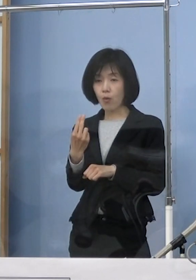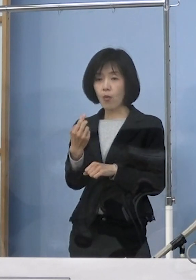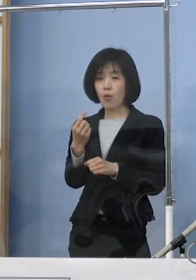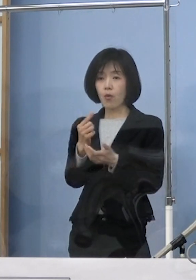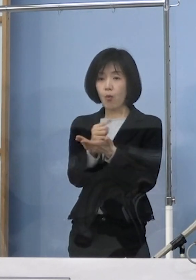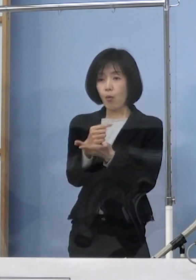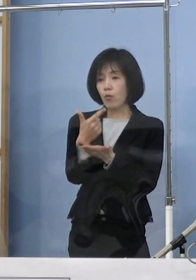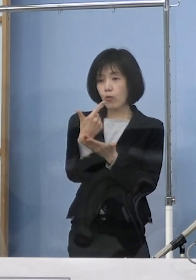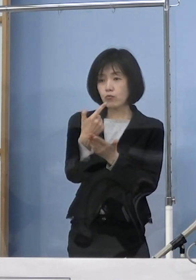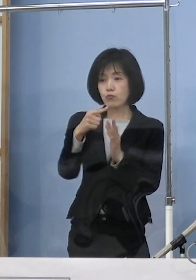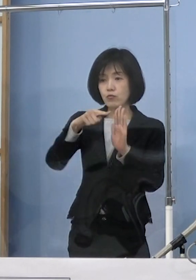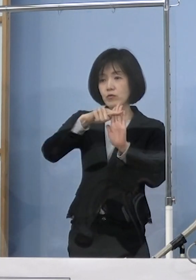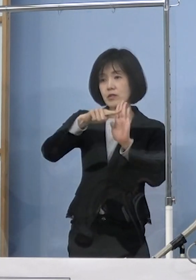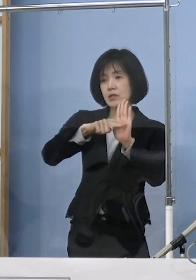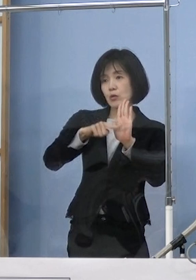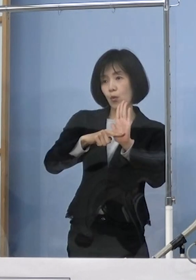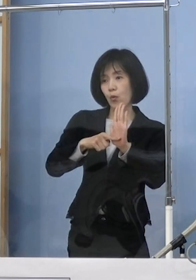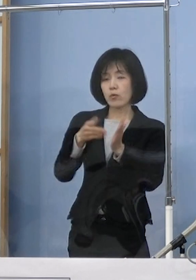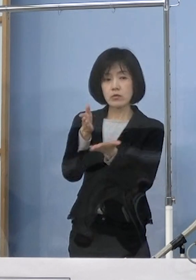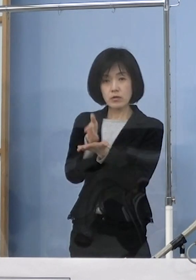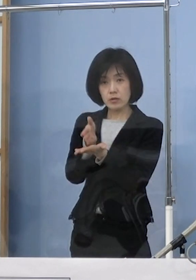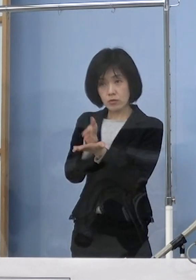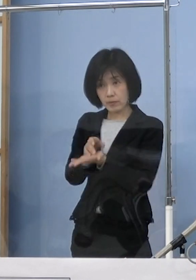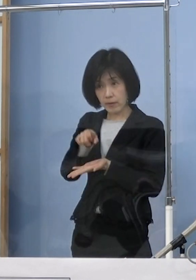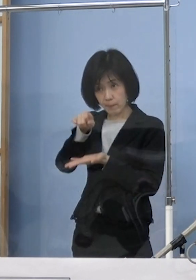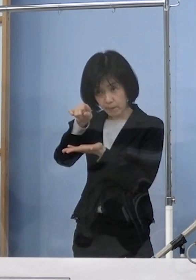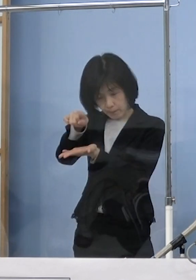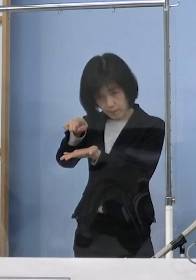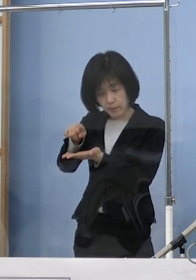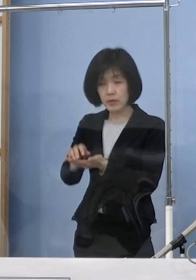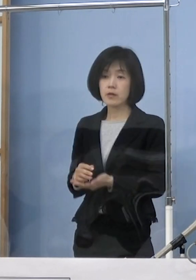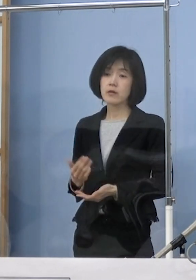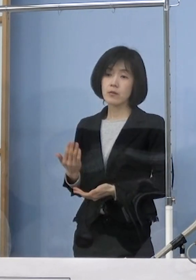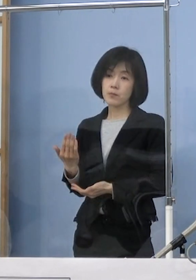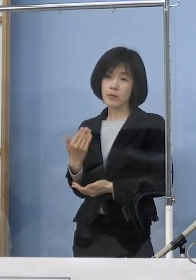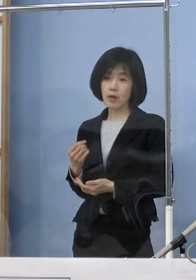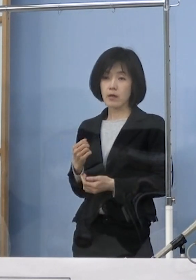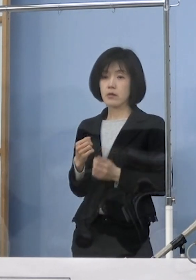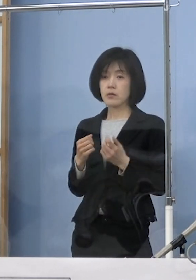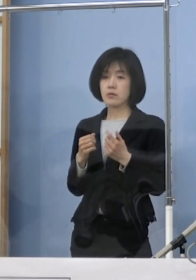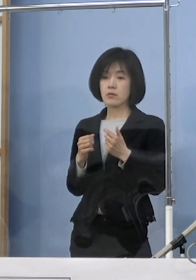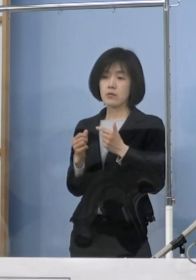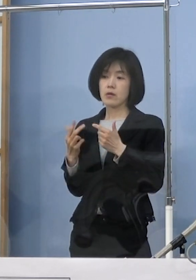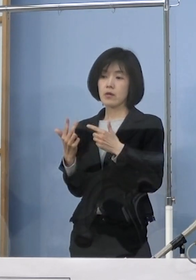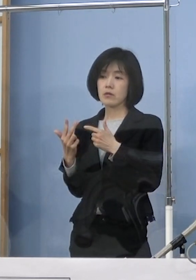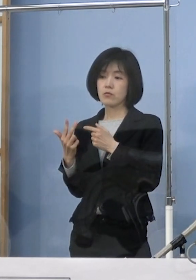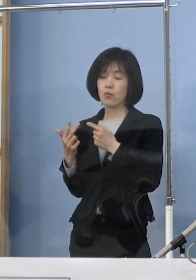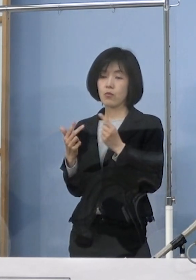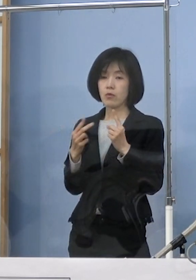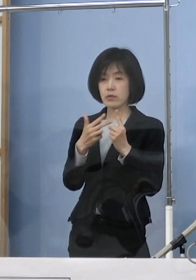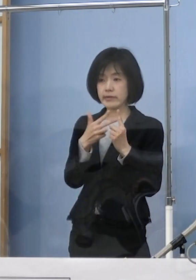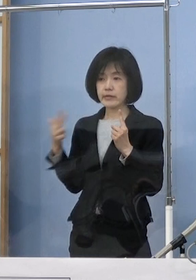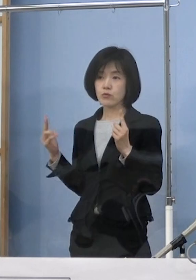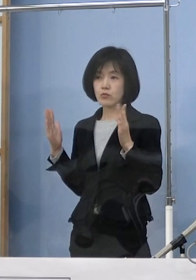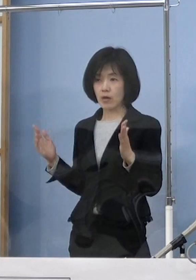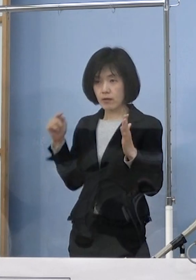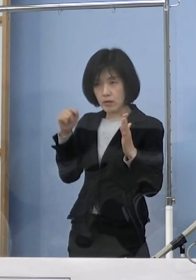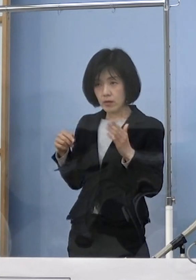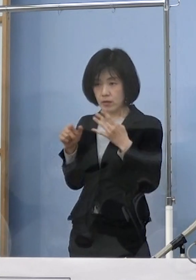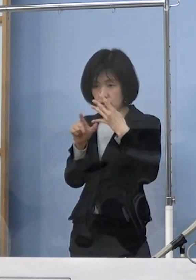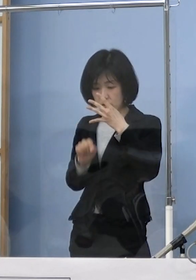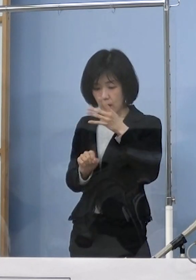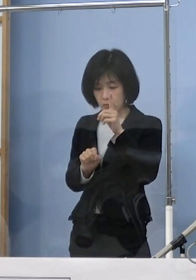標を申し上げてまいります。まず直近1週間、こちらは4月の11日